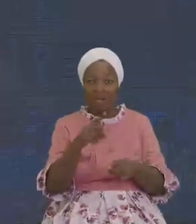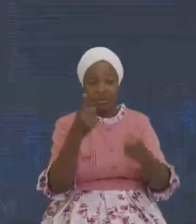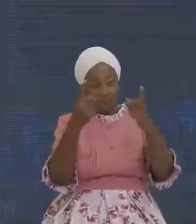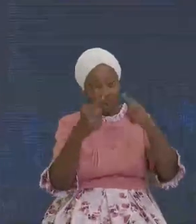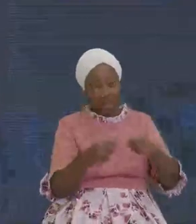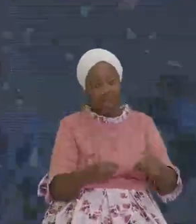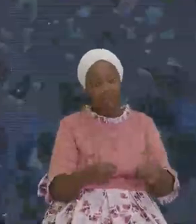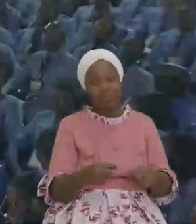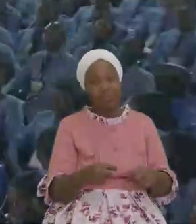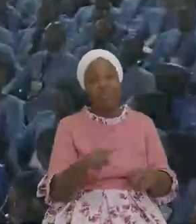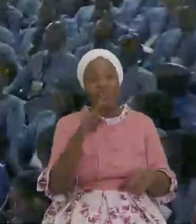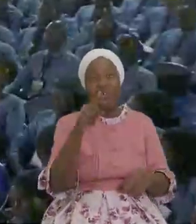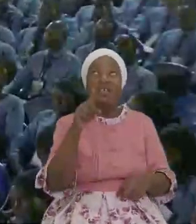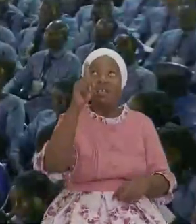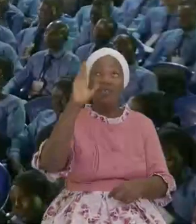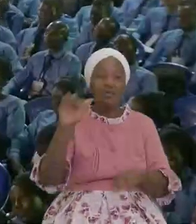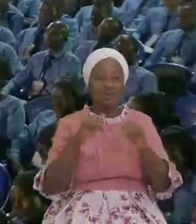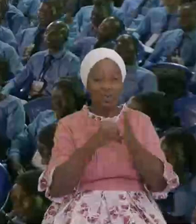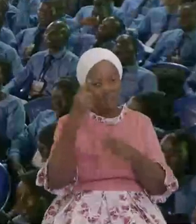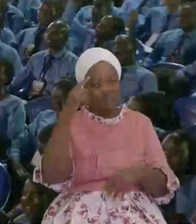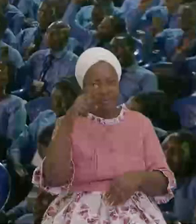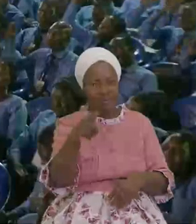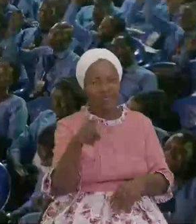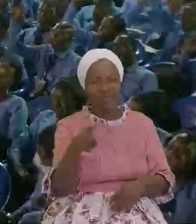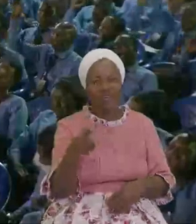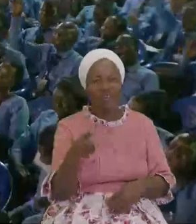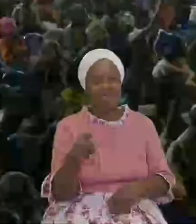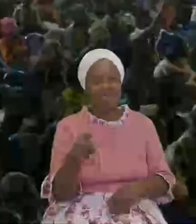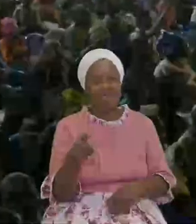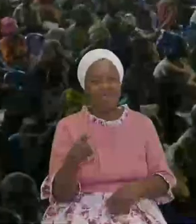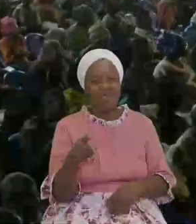Comme tu viens, il le fera pour toi.